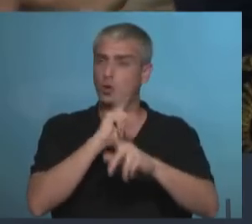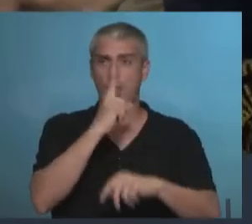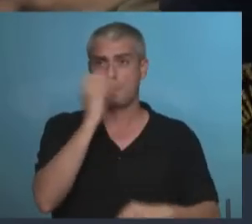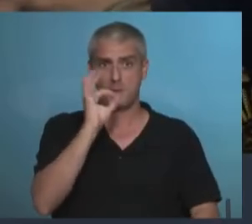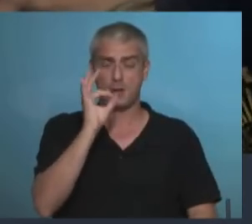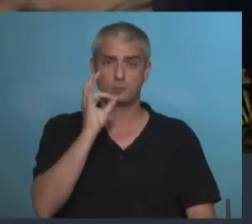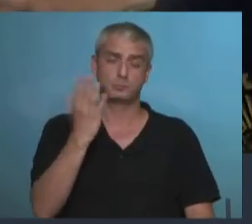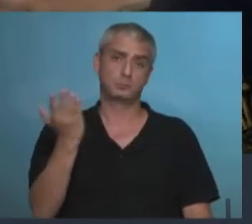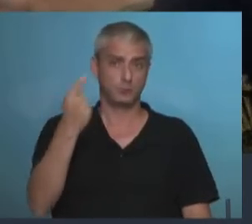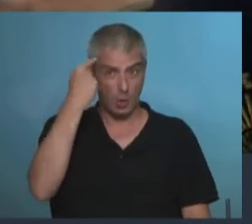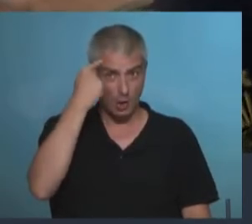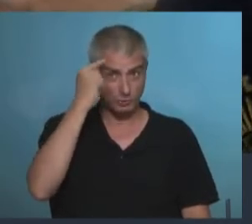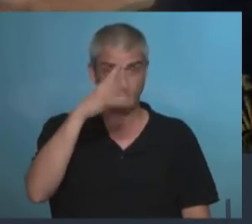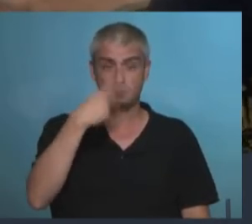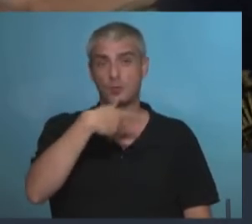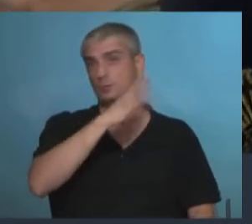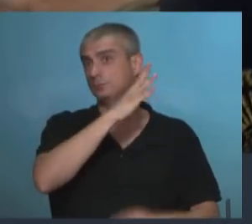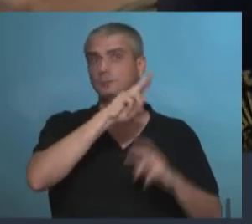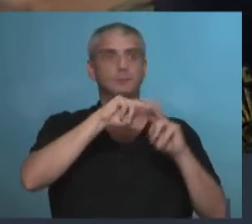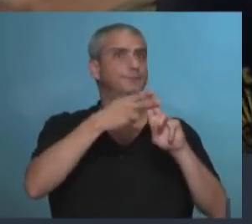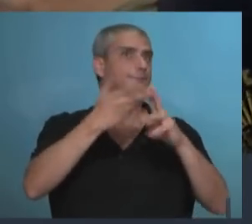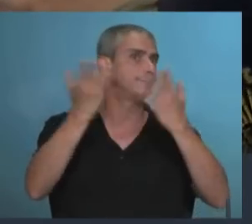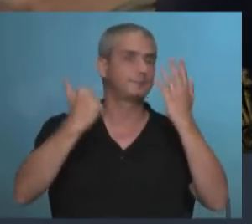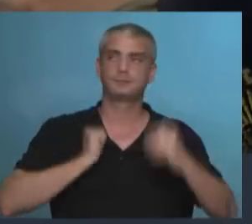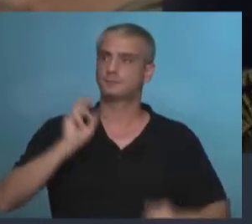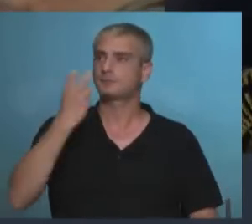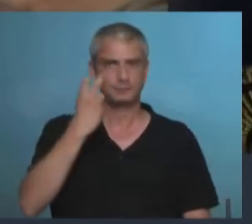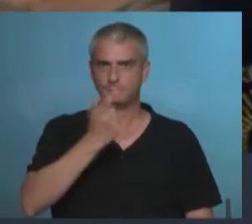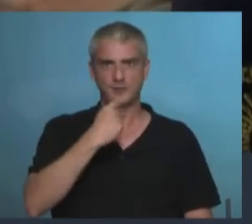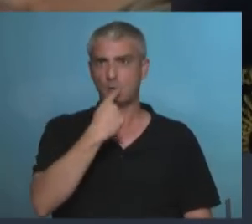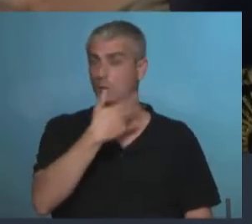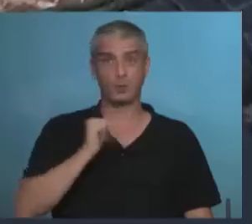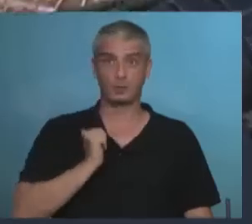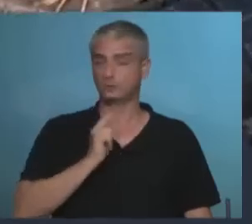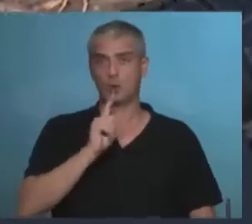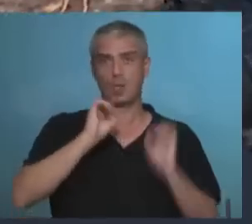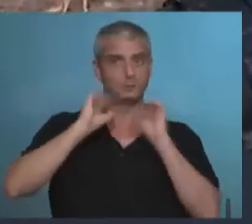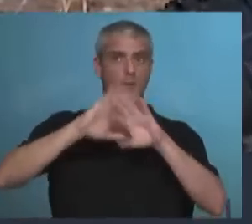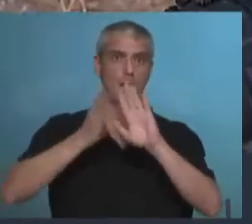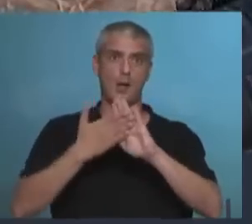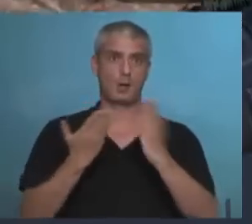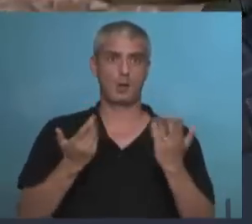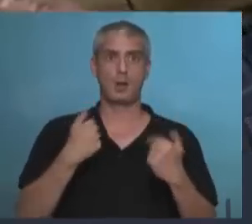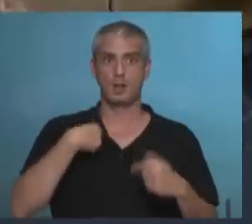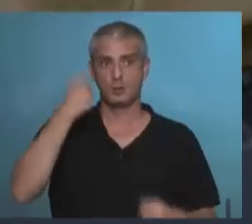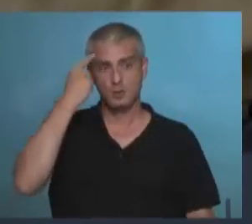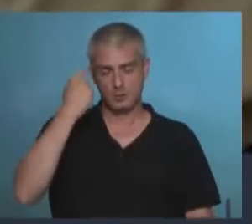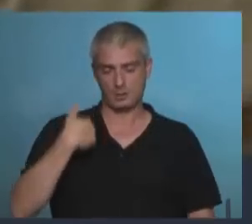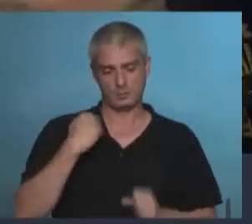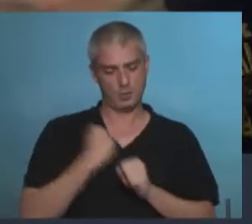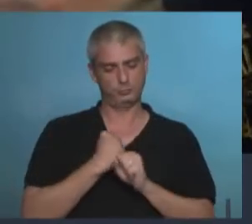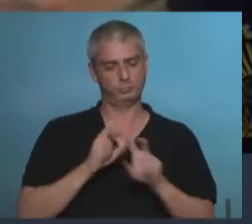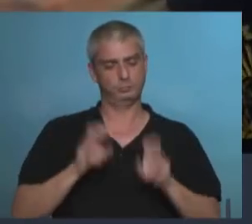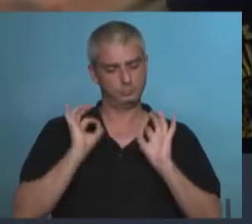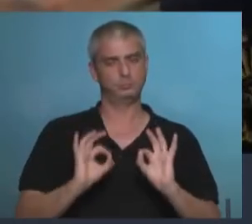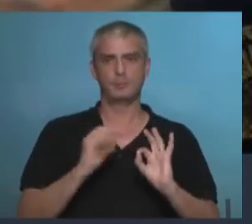עצמו, חושב שאם הוא ילך לעולם ונגיד יתגייס, זה לא אומר, זה שהוא יתגייס לא אומר שהוא יזרוק הכל. אני יודע שאני ממצא את עצמי, את מה שאני יכול